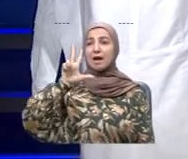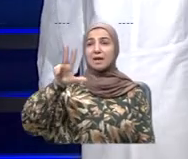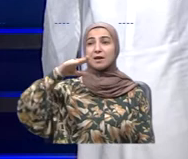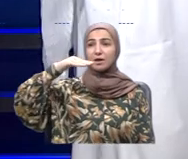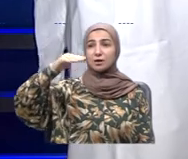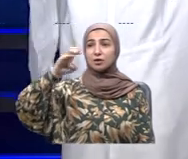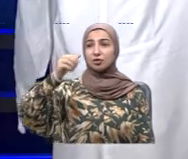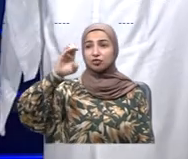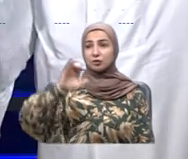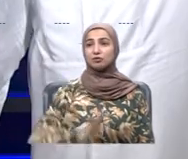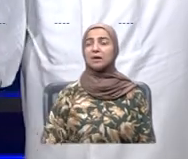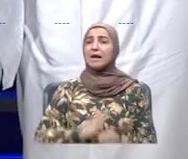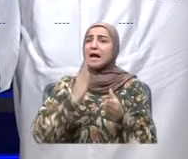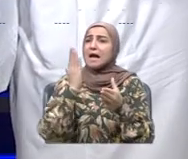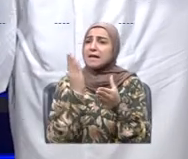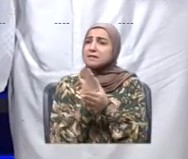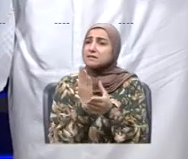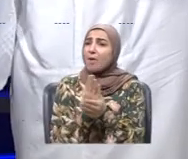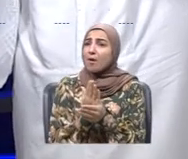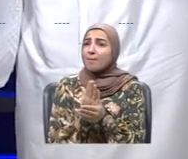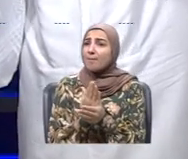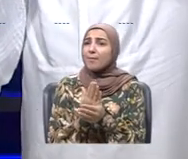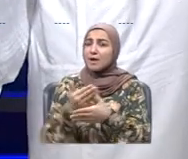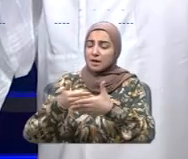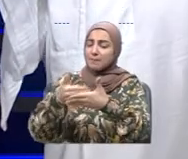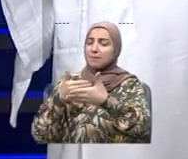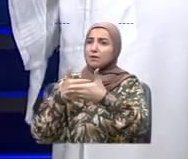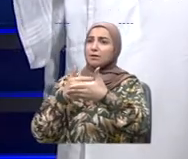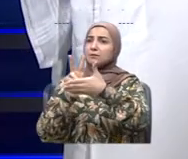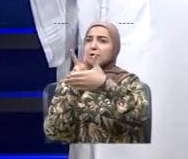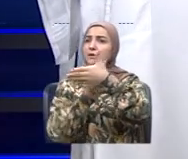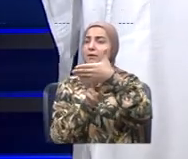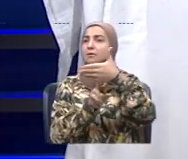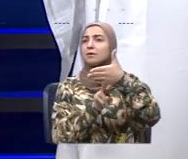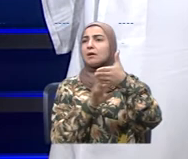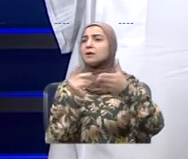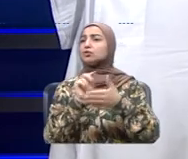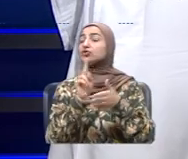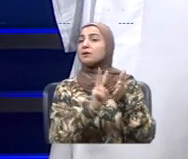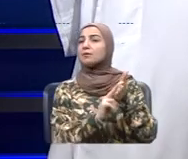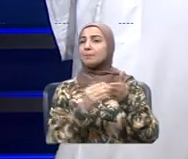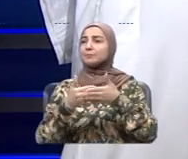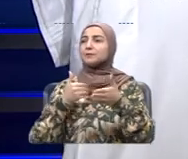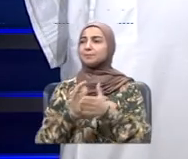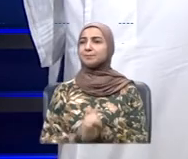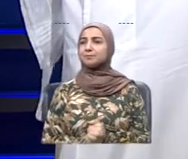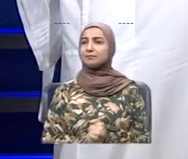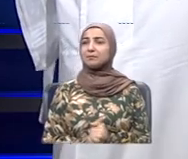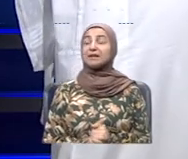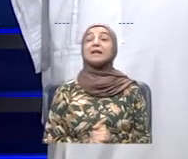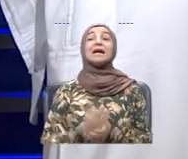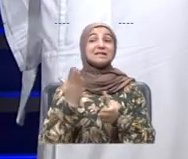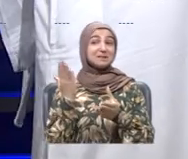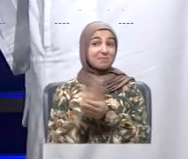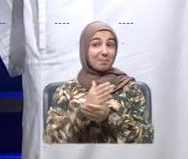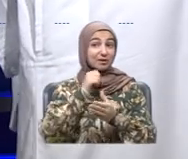الذي هو بعنوان أسباب العزوف عن القراءة، وبالتأكيد سيطرح لنا الكاتب أسبابا جديدة